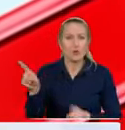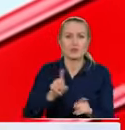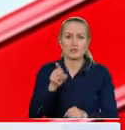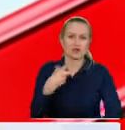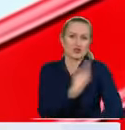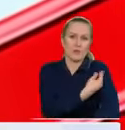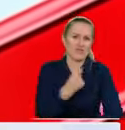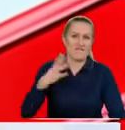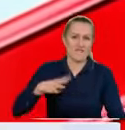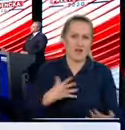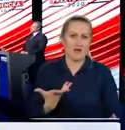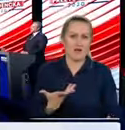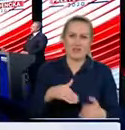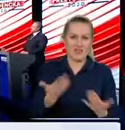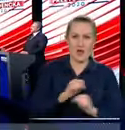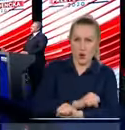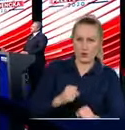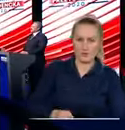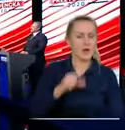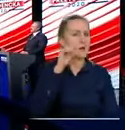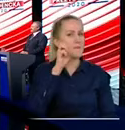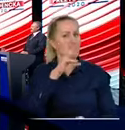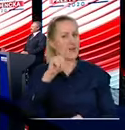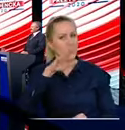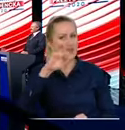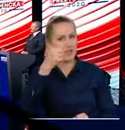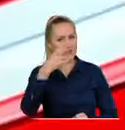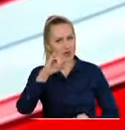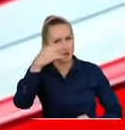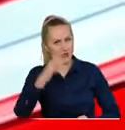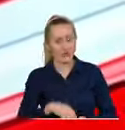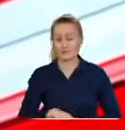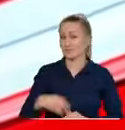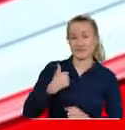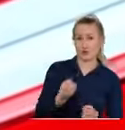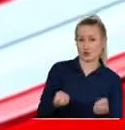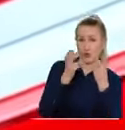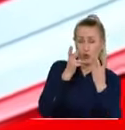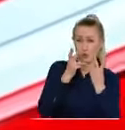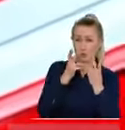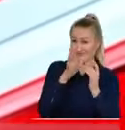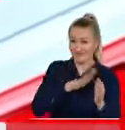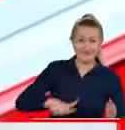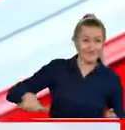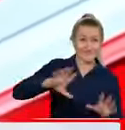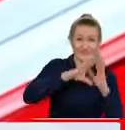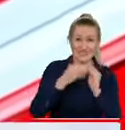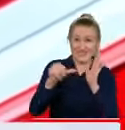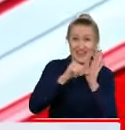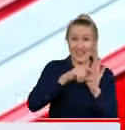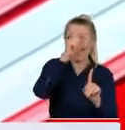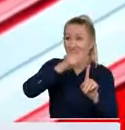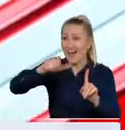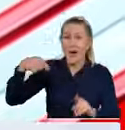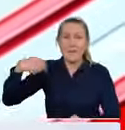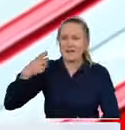się szczepić. Paweł Tonajdo. Ja jestem zszokowany, że wśród wszystkich tu kandydatów na prezydenta nikt nie